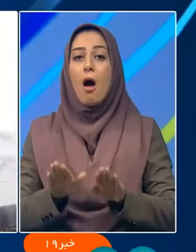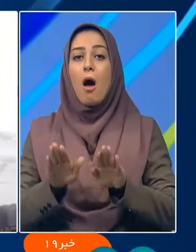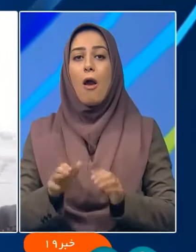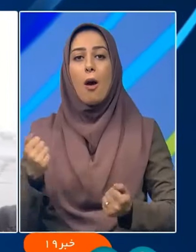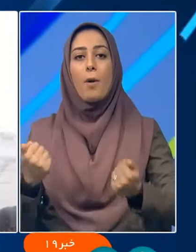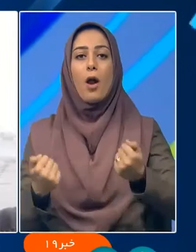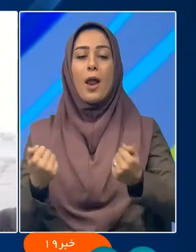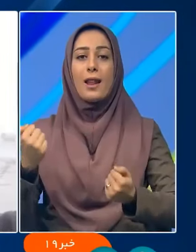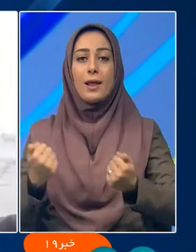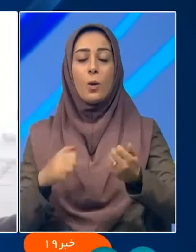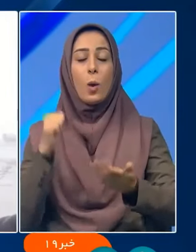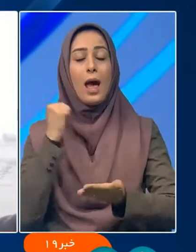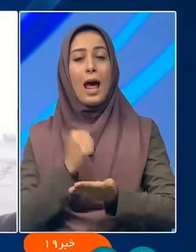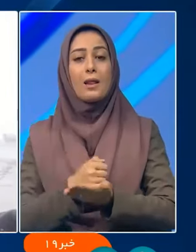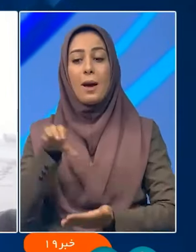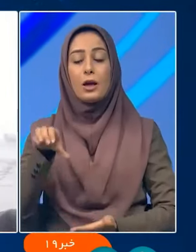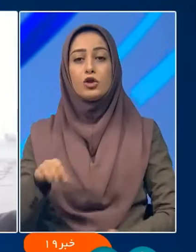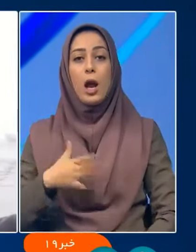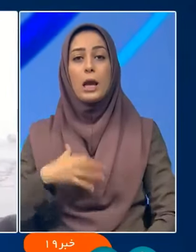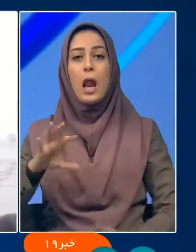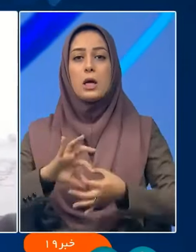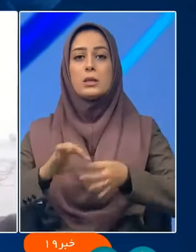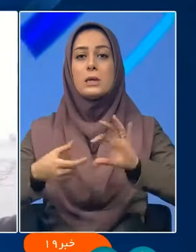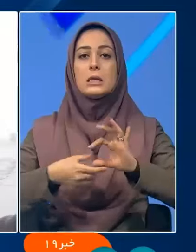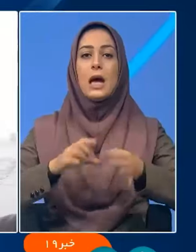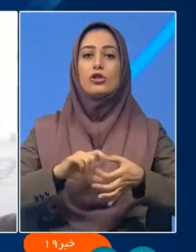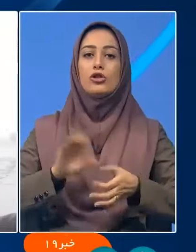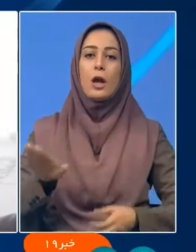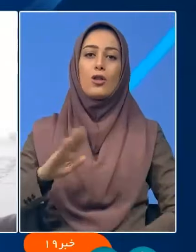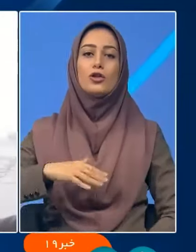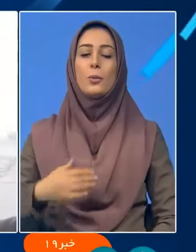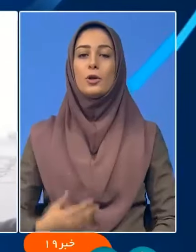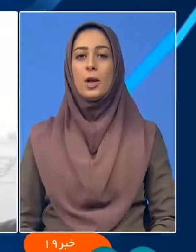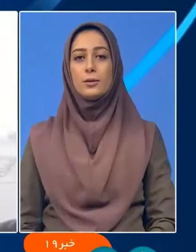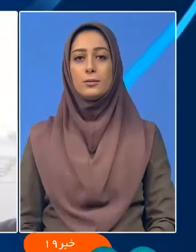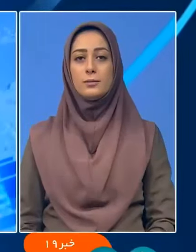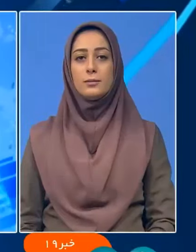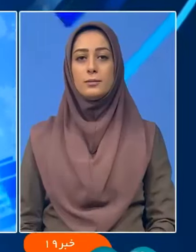حرکت کنن، حتما در جایی که نیاز هست زنجیر چرخ رو ببندن.